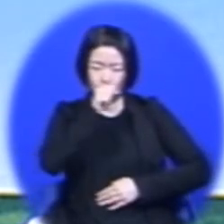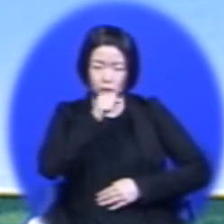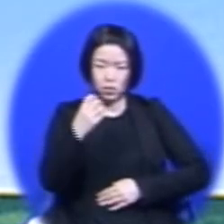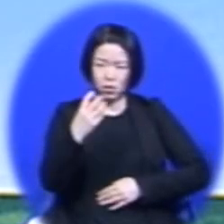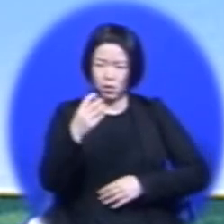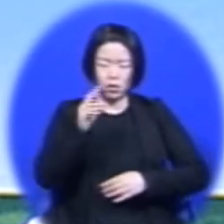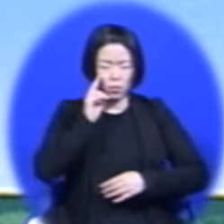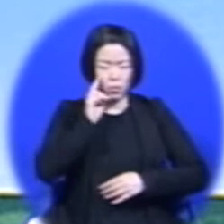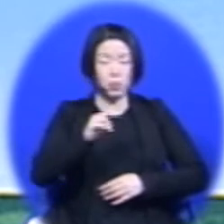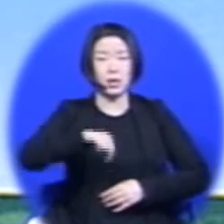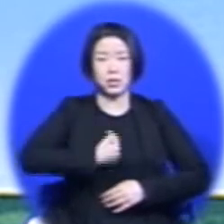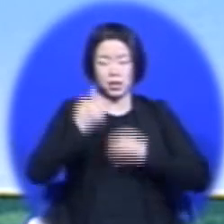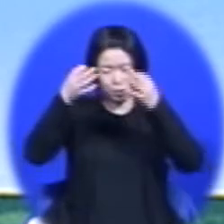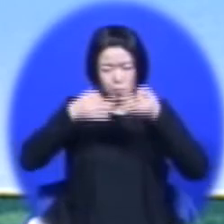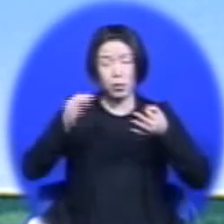거예요.